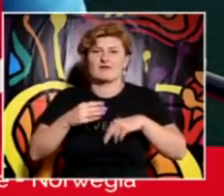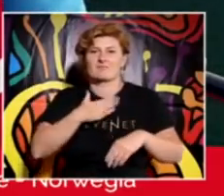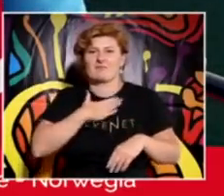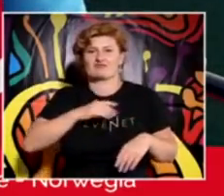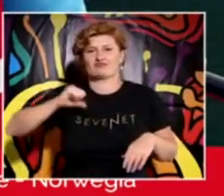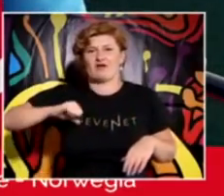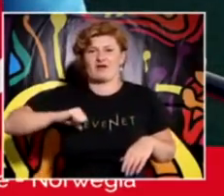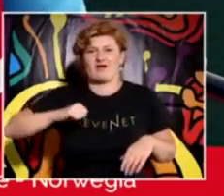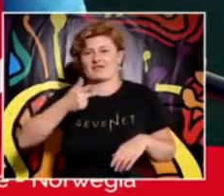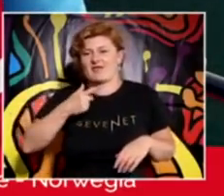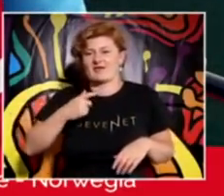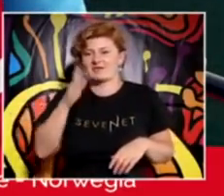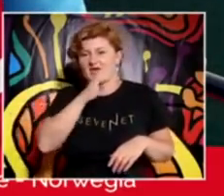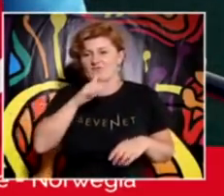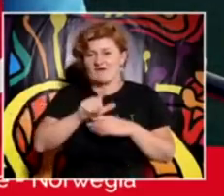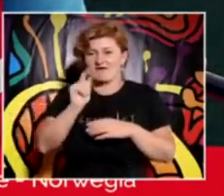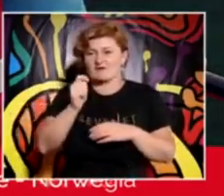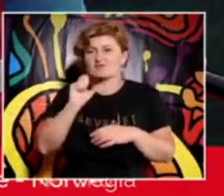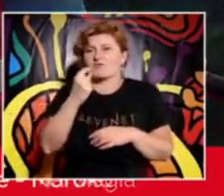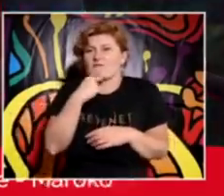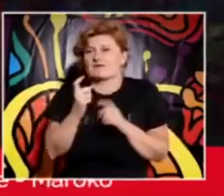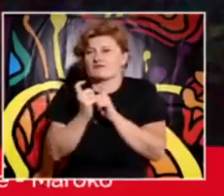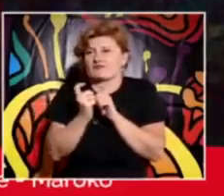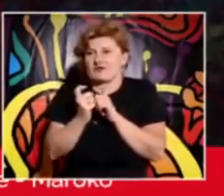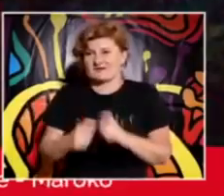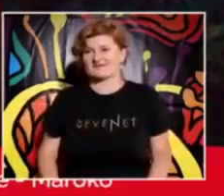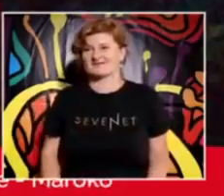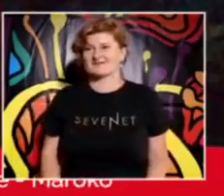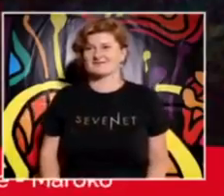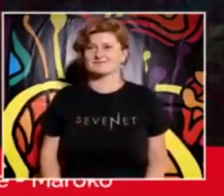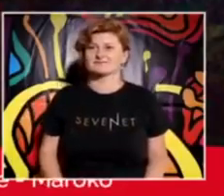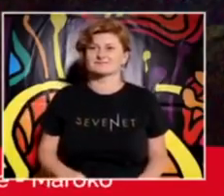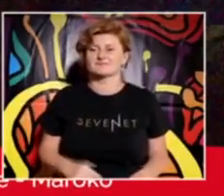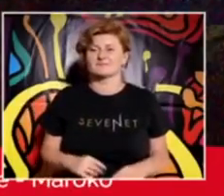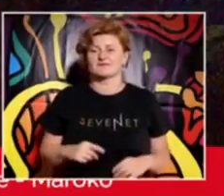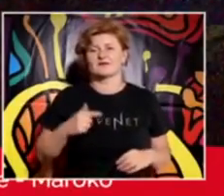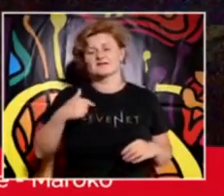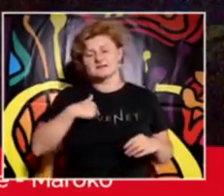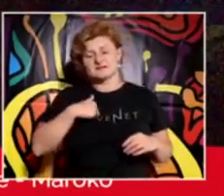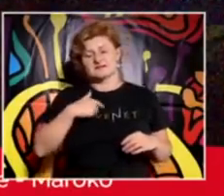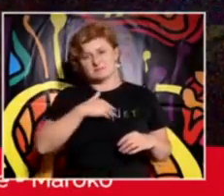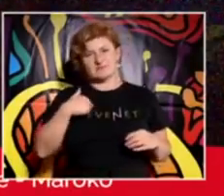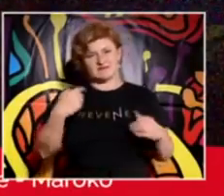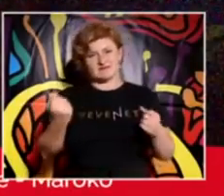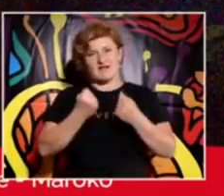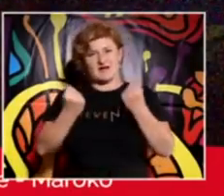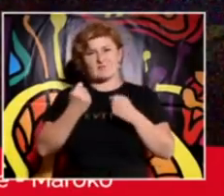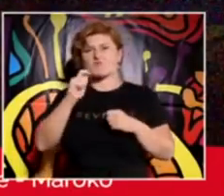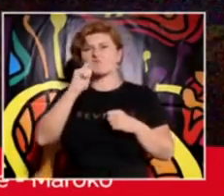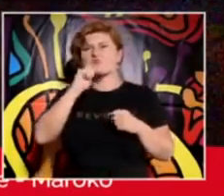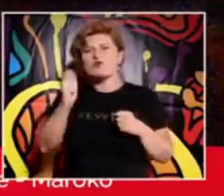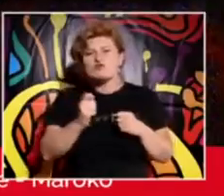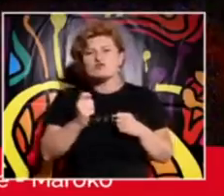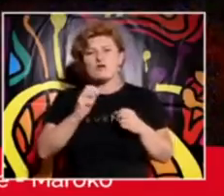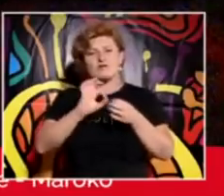godzin. Co powiedzą sąsiedzi? Ogólnie jest też tak, że my tak staramy się podróżować, nawet jak nie mamy